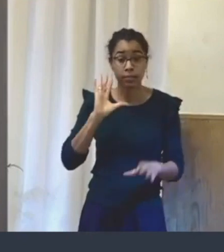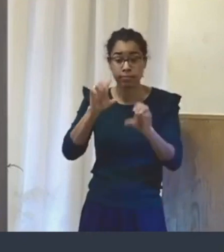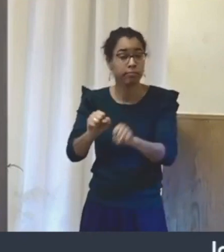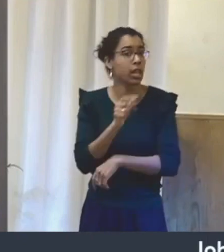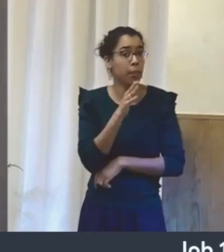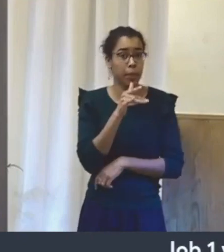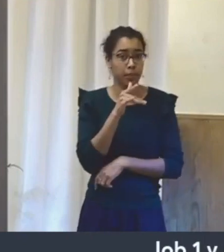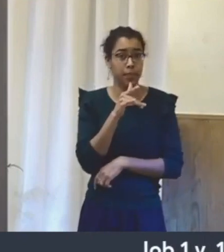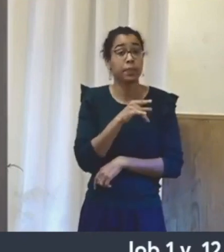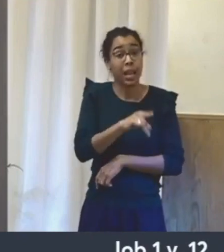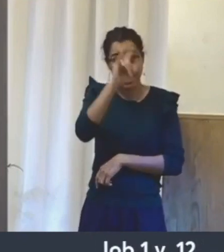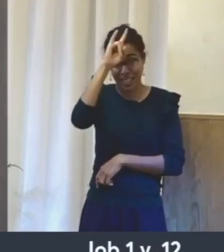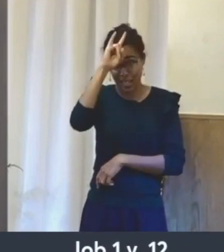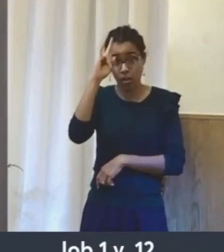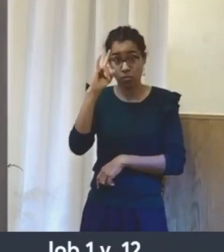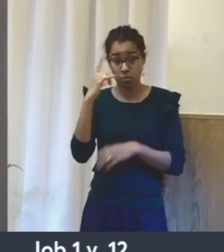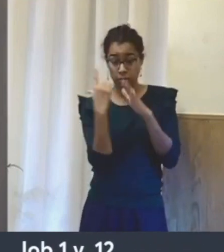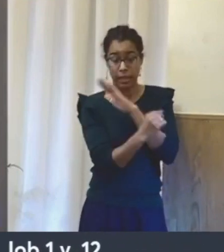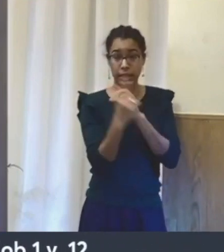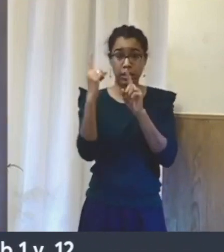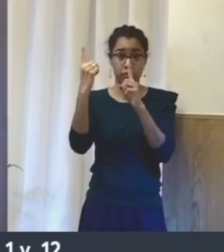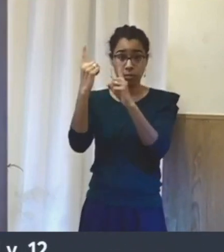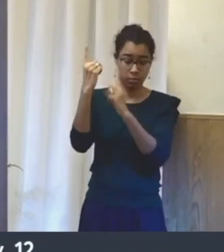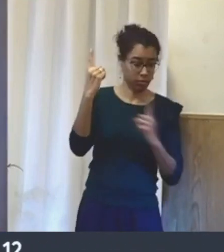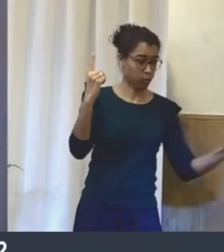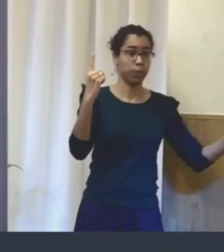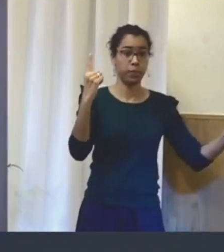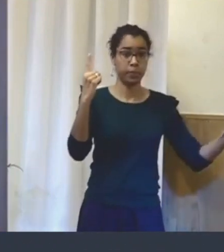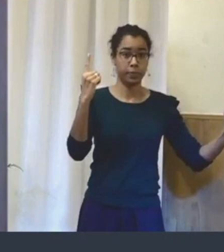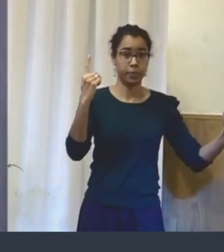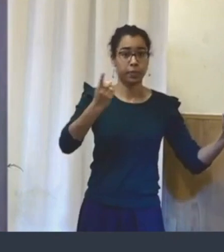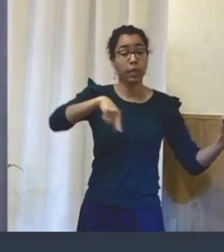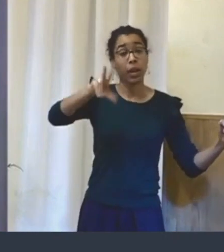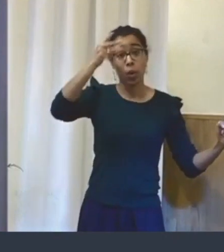Satan se retira de la présence de l'Éternel. Vous avez bien compris, hein?